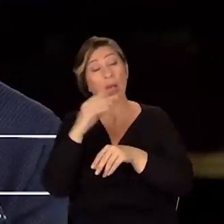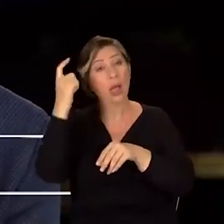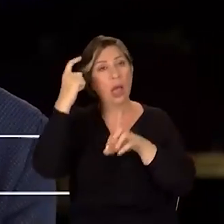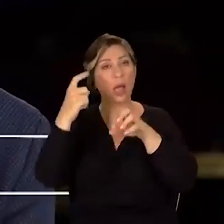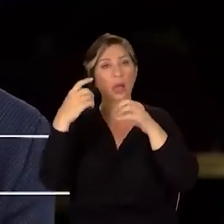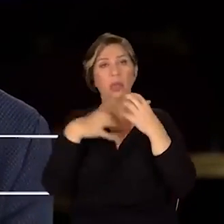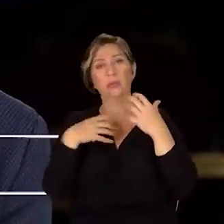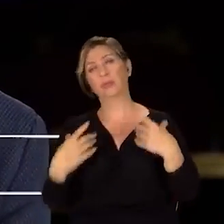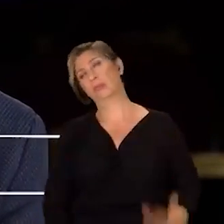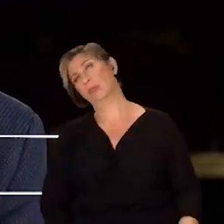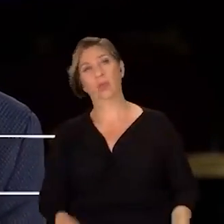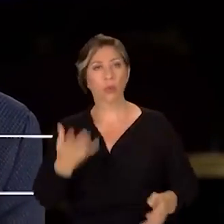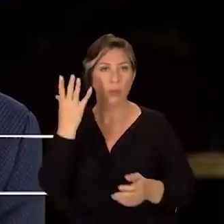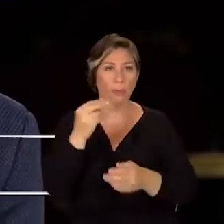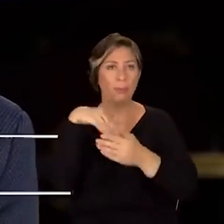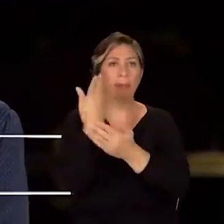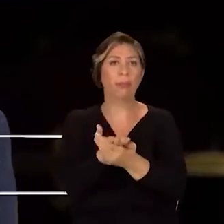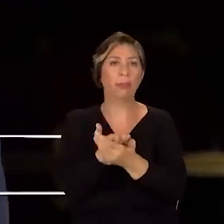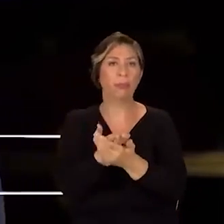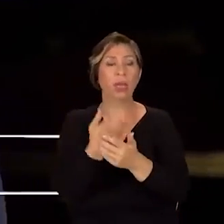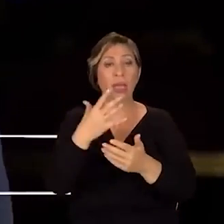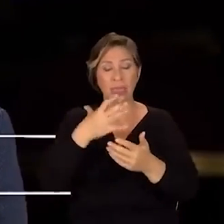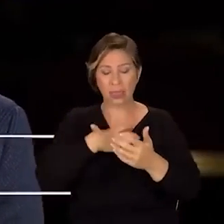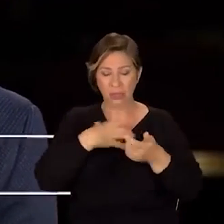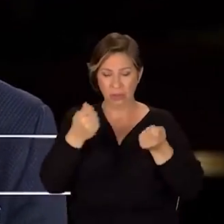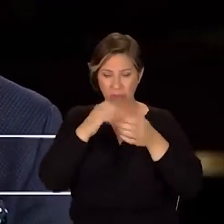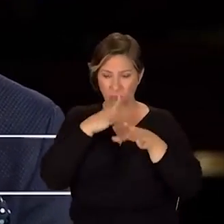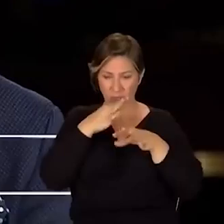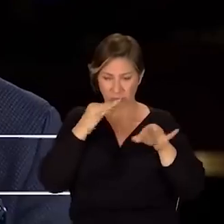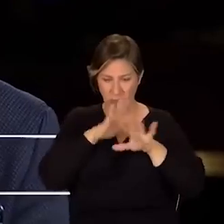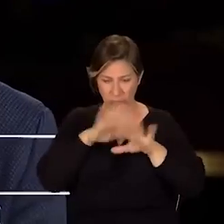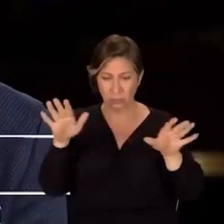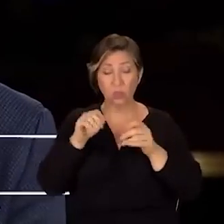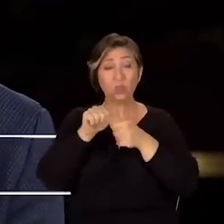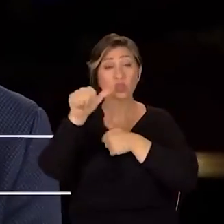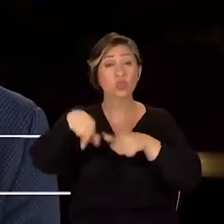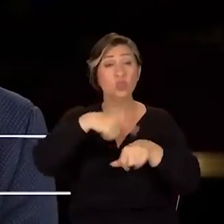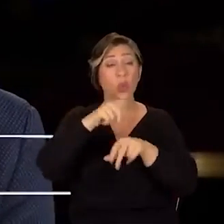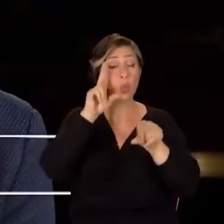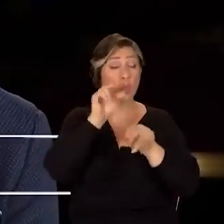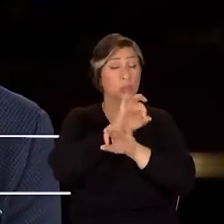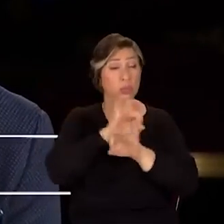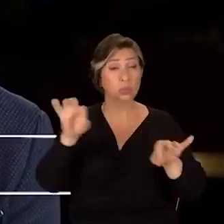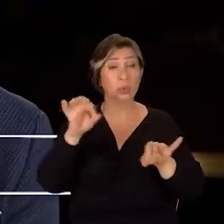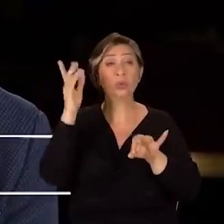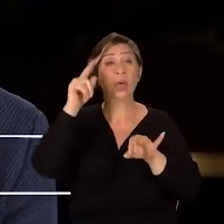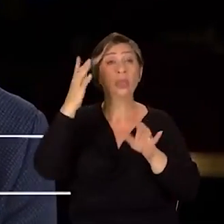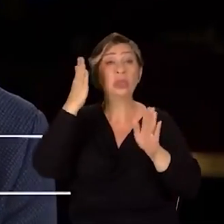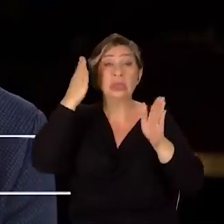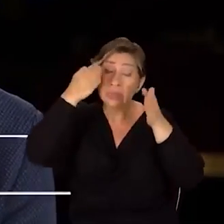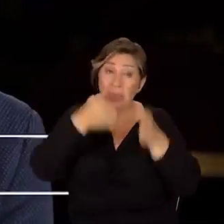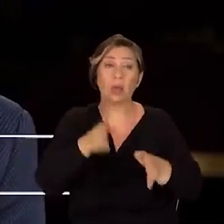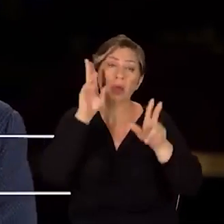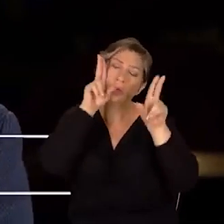biterse bayılırsınız. Beyin kendi işini görür. Uzun süre uykusuz kalanlar doğrudan REM uyumaya başlıyorlar